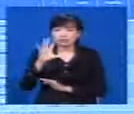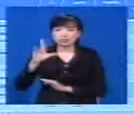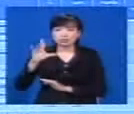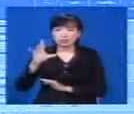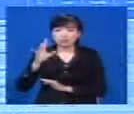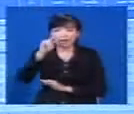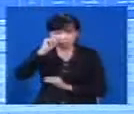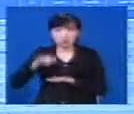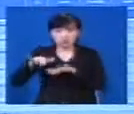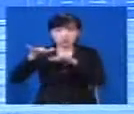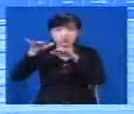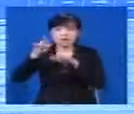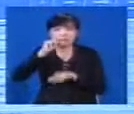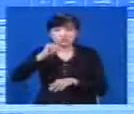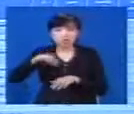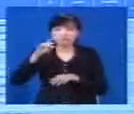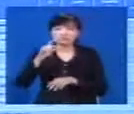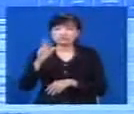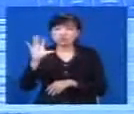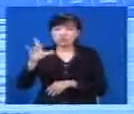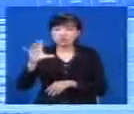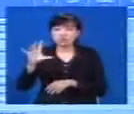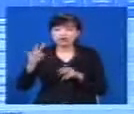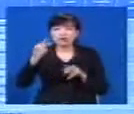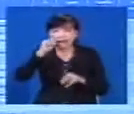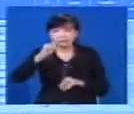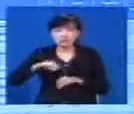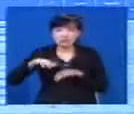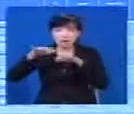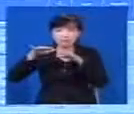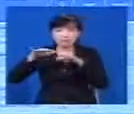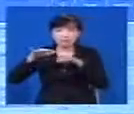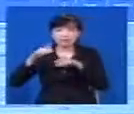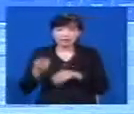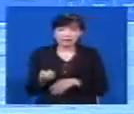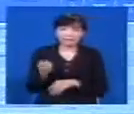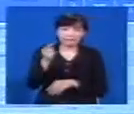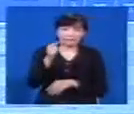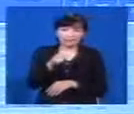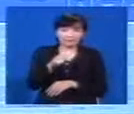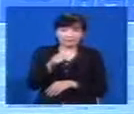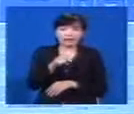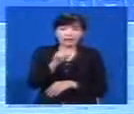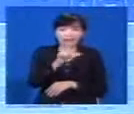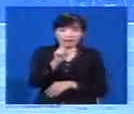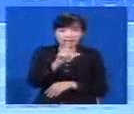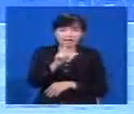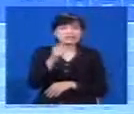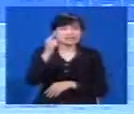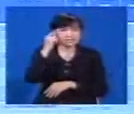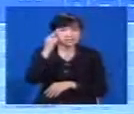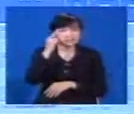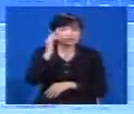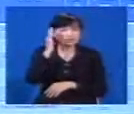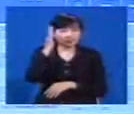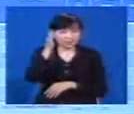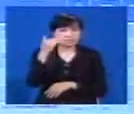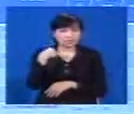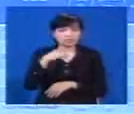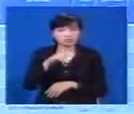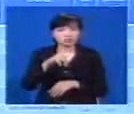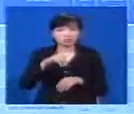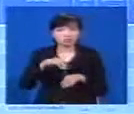สีชมพู ท่วมนะฮะท่วมอยู่ก็ปาจีนแล้วก็อยู่แถวนี้นะครับแต่ที่จะท่วมต่อไปหรือคาดว่าอาจจะมีผลจากพายุหรือฝนต